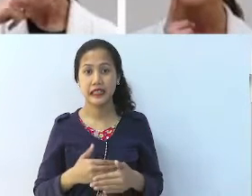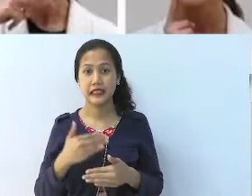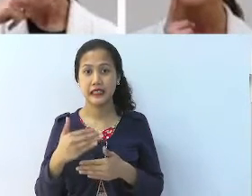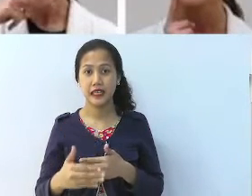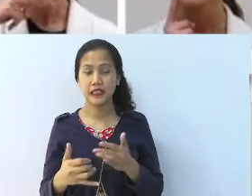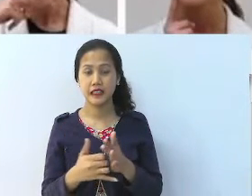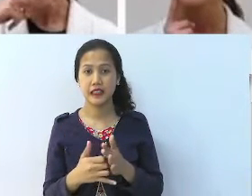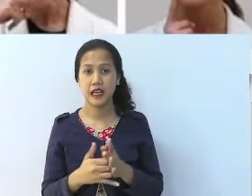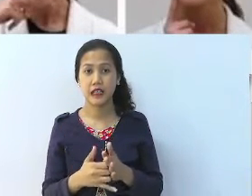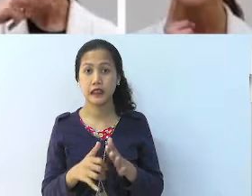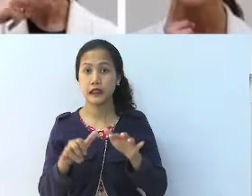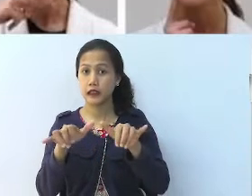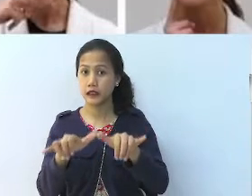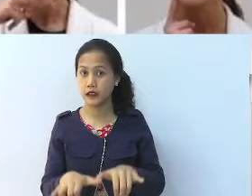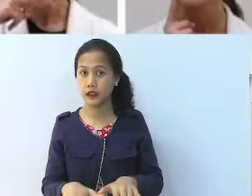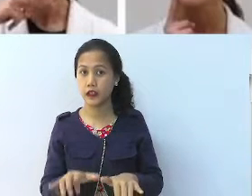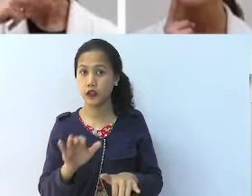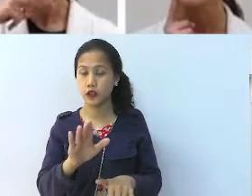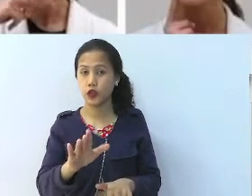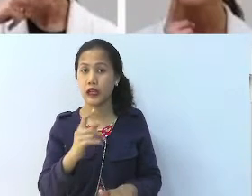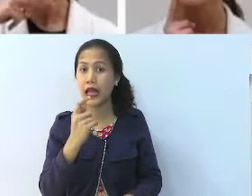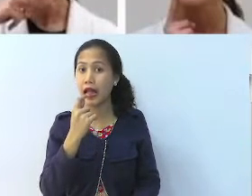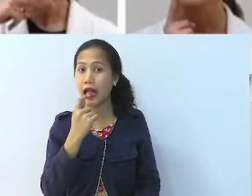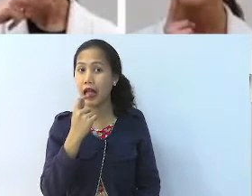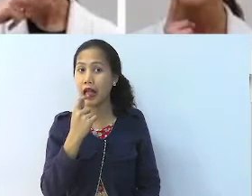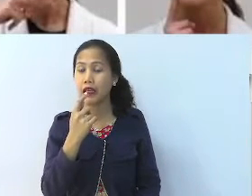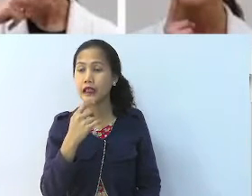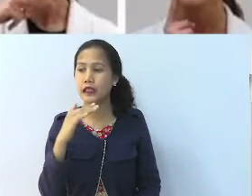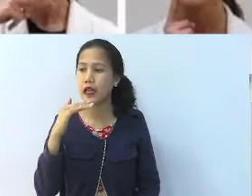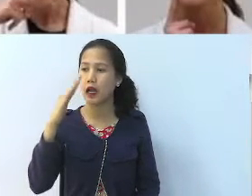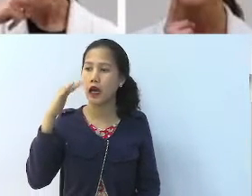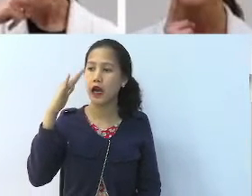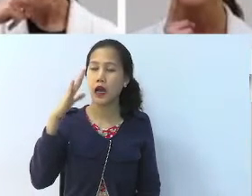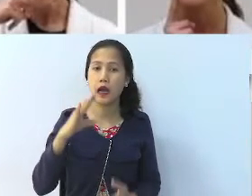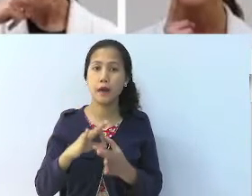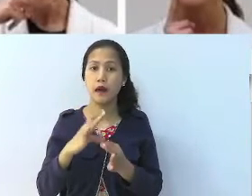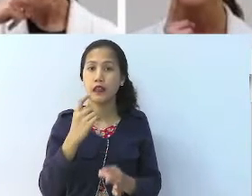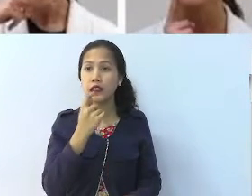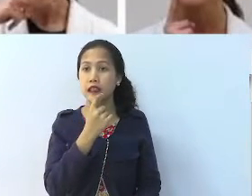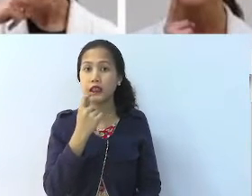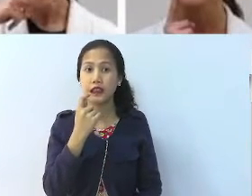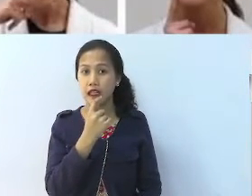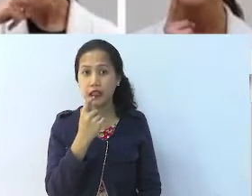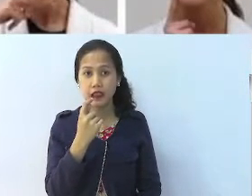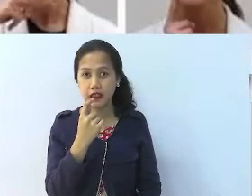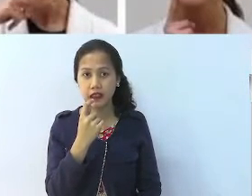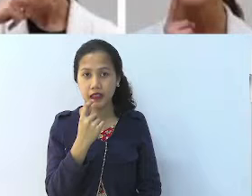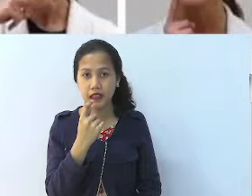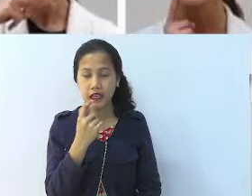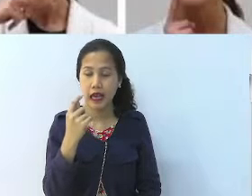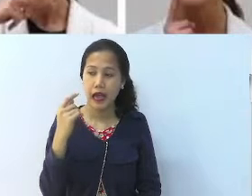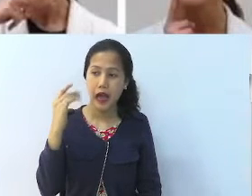Yan. Bagalan nyo lang po kung nahihilo po kayo. Gagawin nyo po ng 6 na beses. Next naman po is yung pag-chin